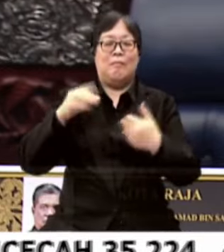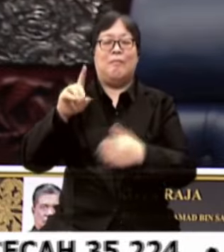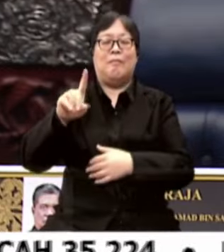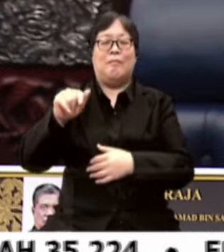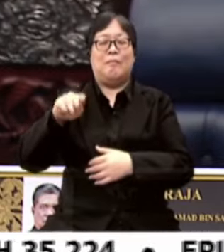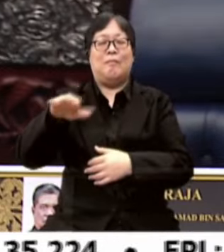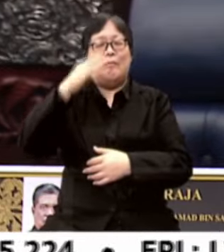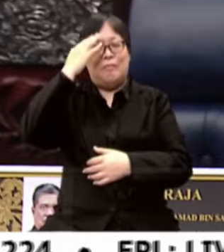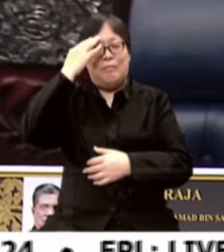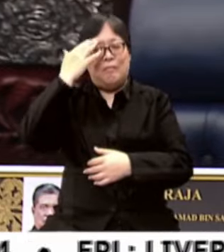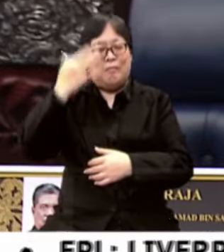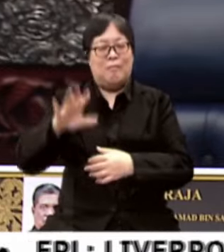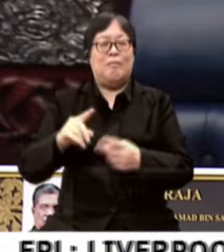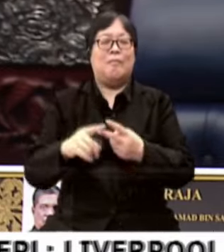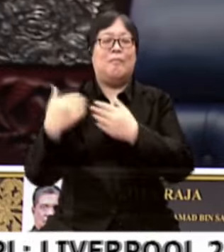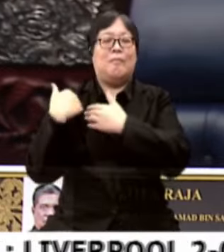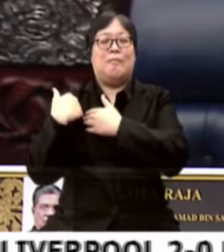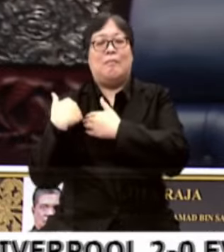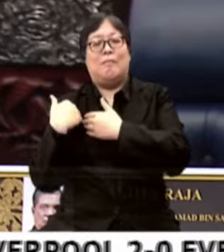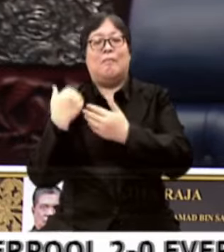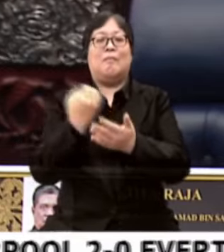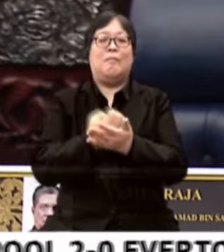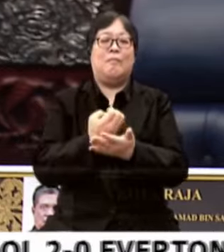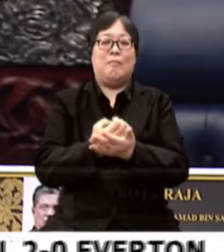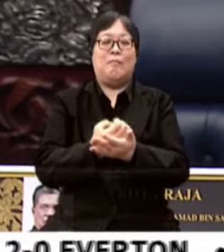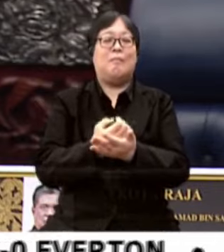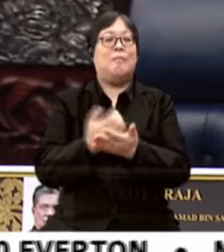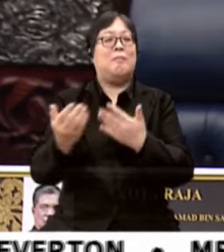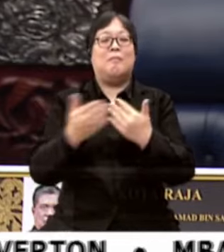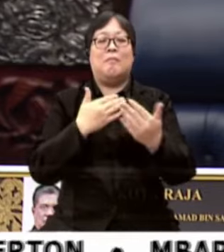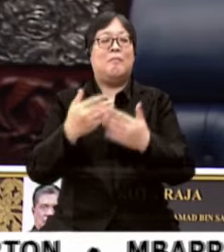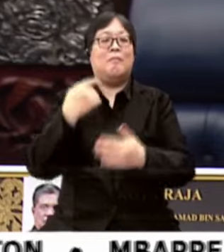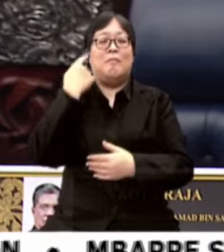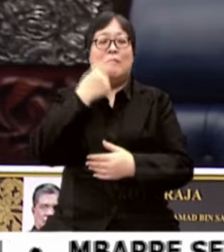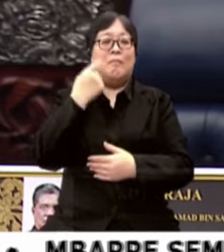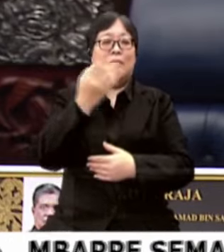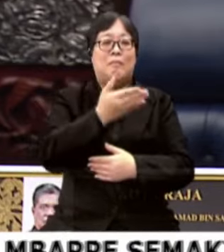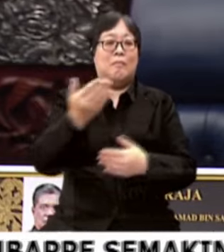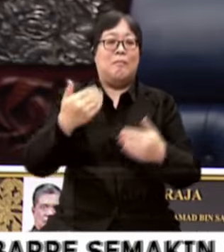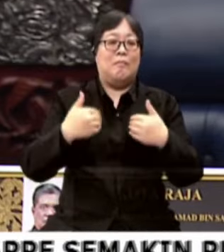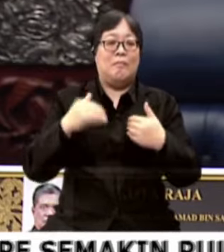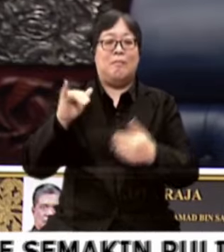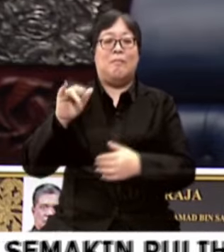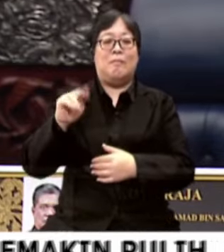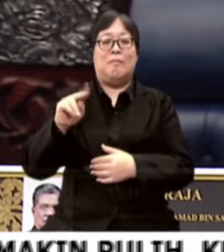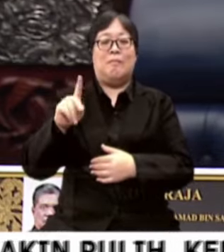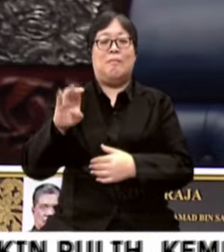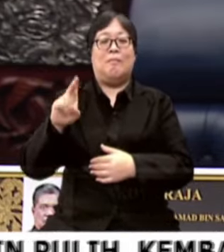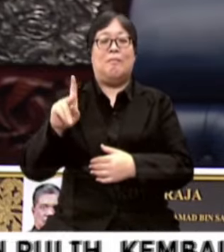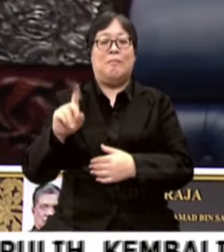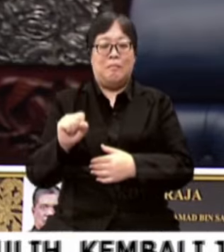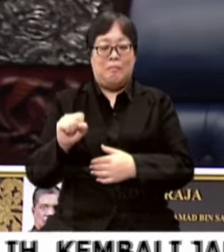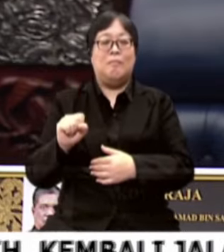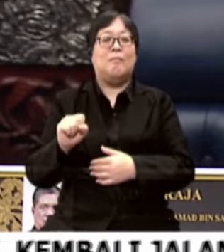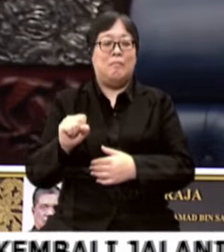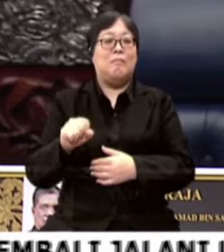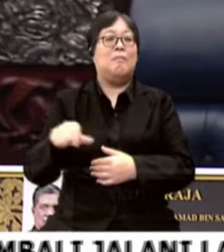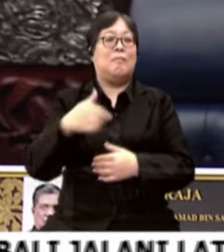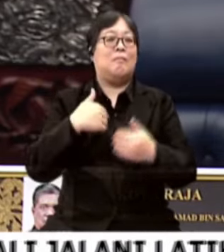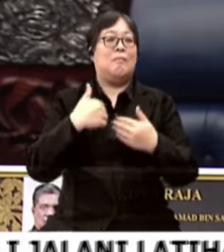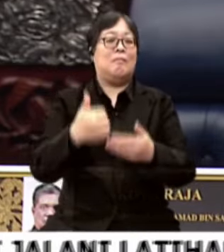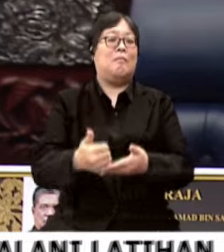tahu dan juga beban dan ekonomis mase sesiape yang berada di dalam indeks tertentu maka mereka